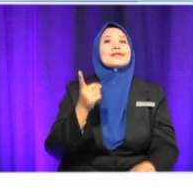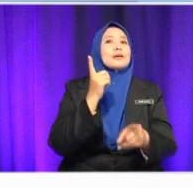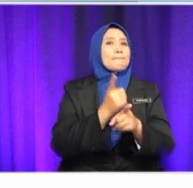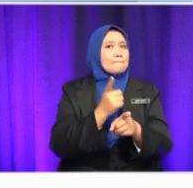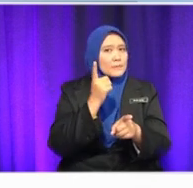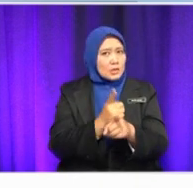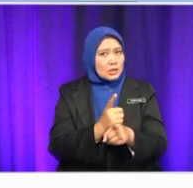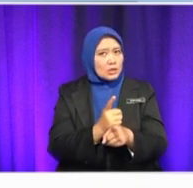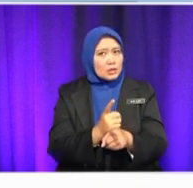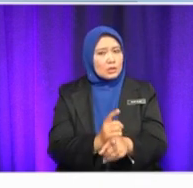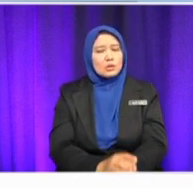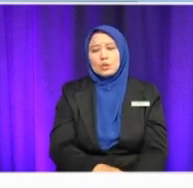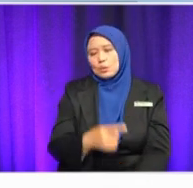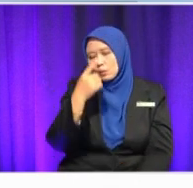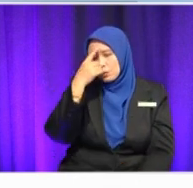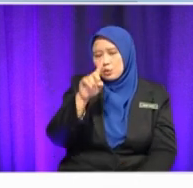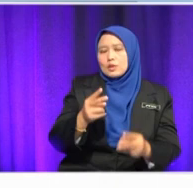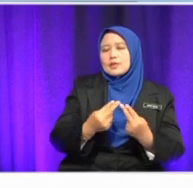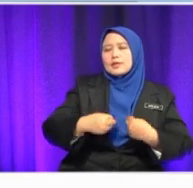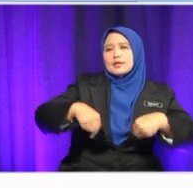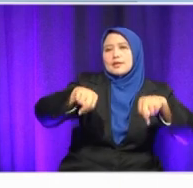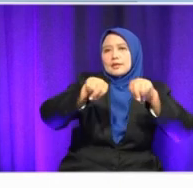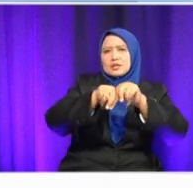untuk dinilai kecerdasan mereka